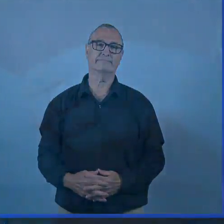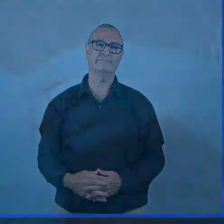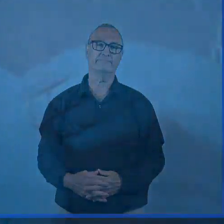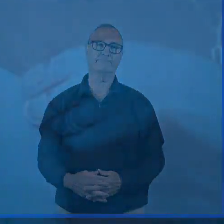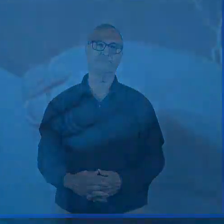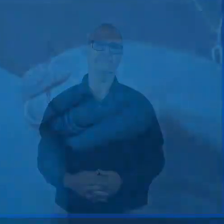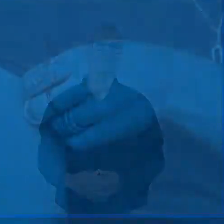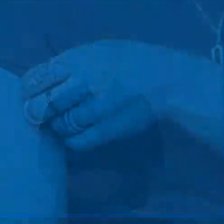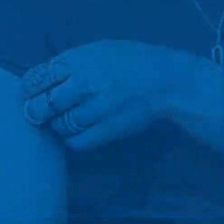Merci'avoir regardé cette vidéo ! Merci d'avoir regardé cette vidéo ! !